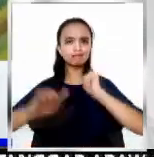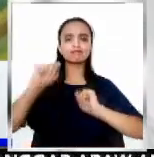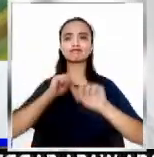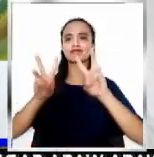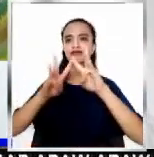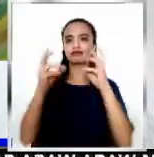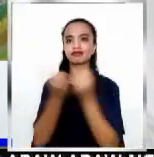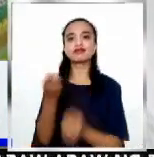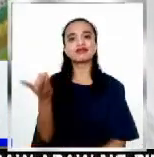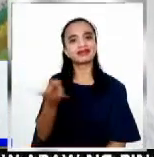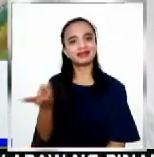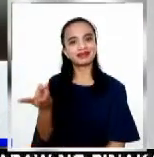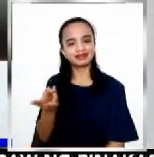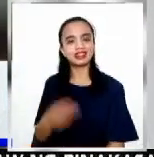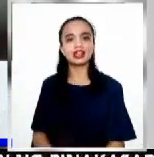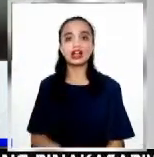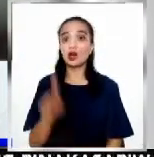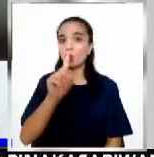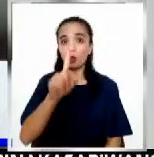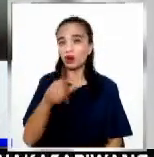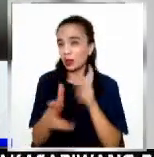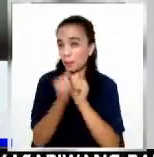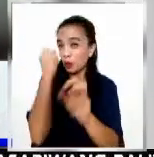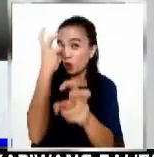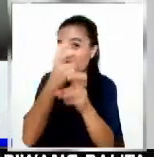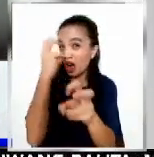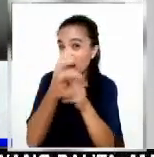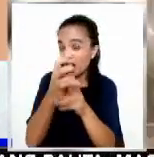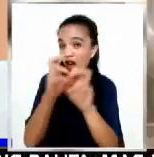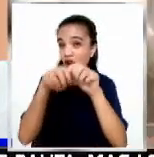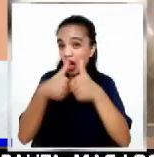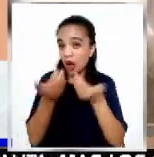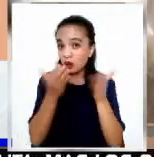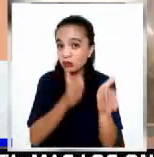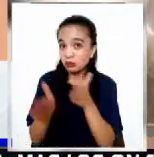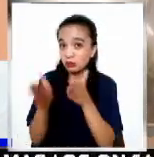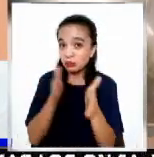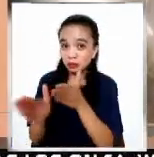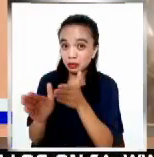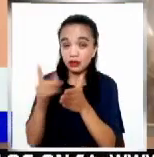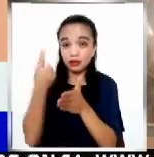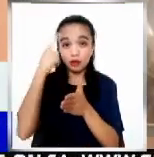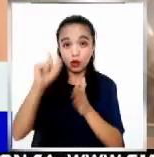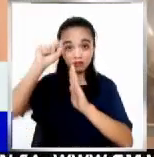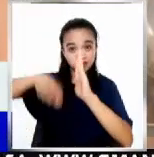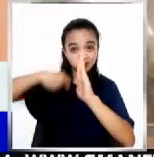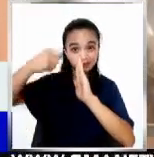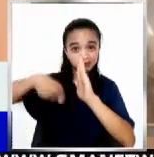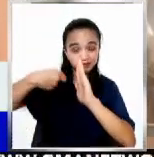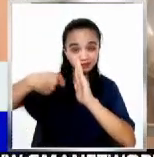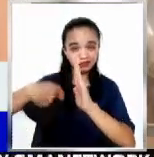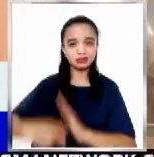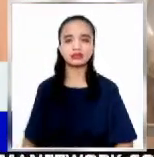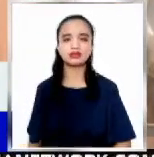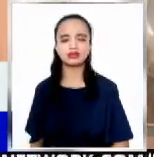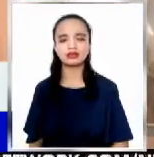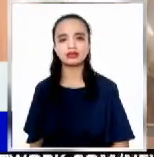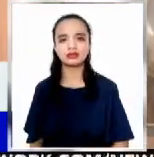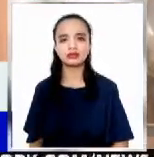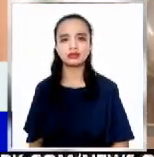Ang pinakamahirap daw sa kanilang paghahanda para sa lock-in taping. Iisip ko na siyempre kailangan ko dalhin yung pangkape